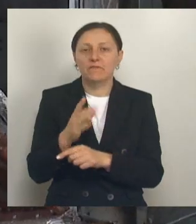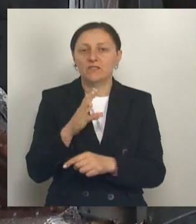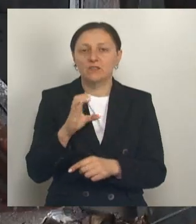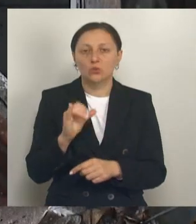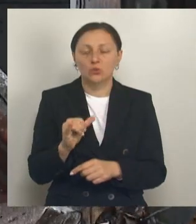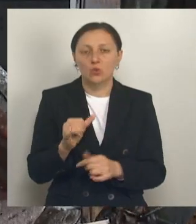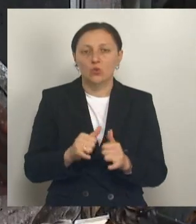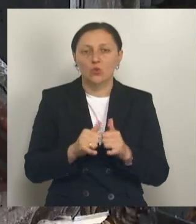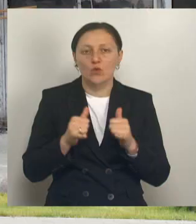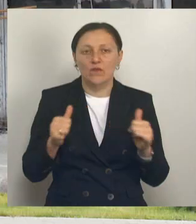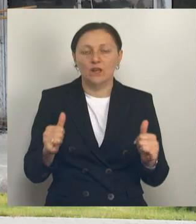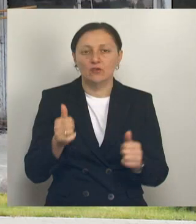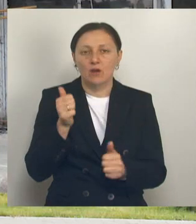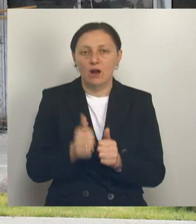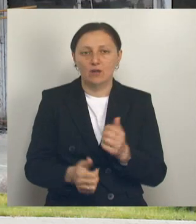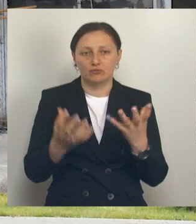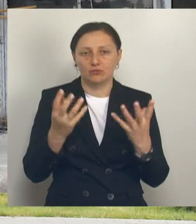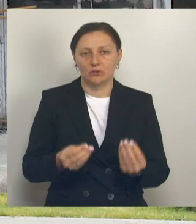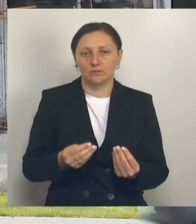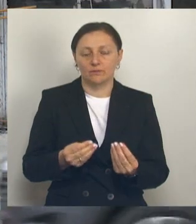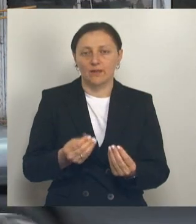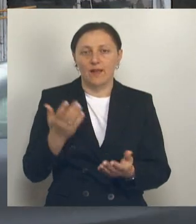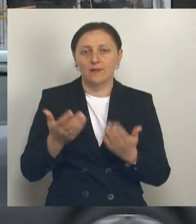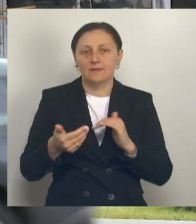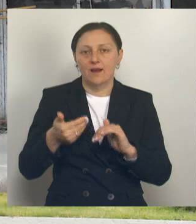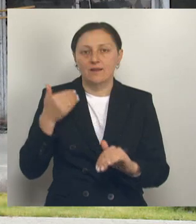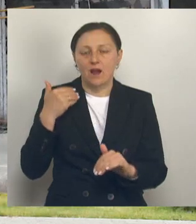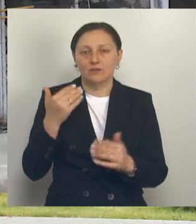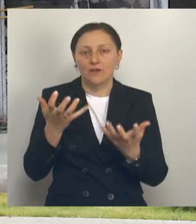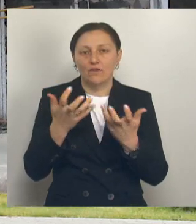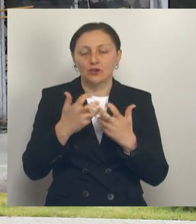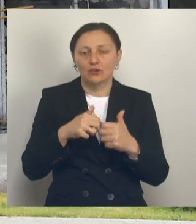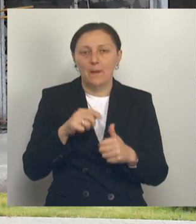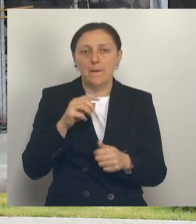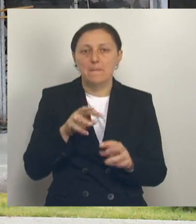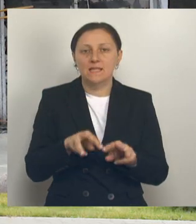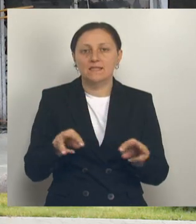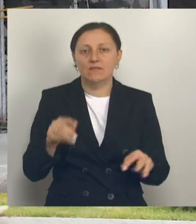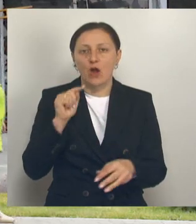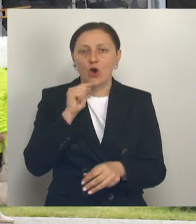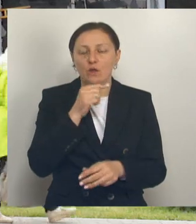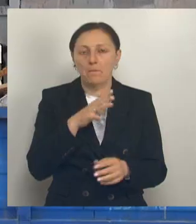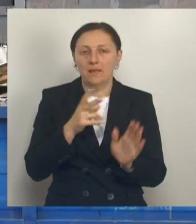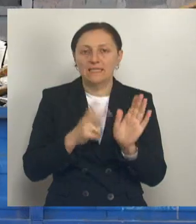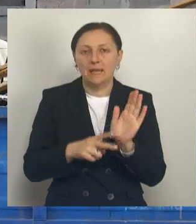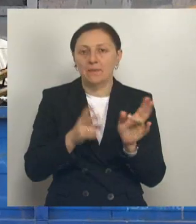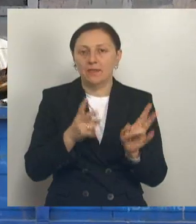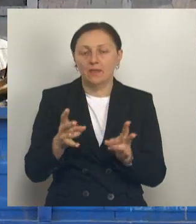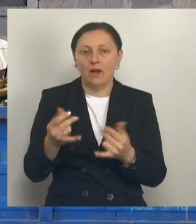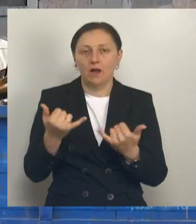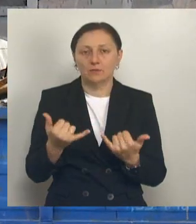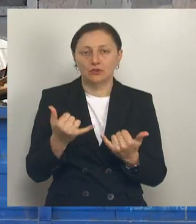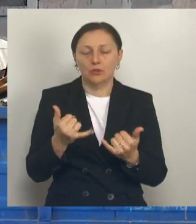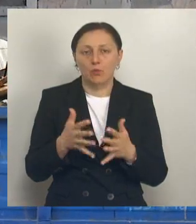в день если первоначально в реестре Минэкономразвития области их было 70 сейчас свыше сотни большая часть